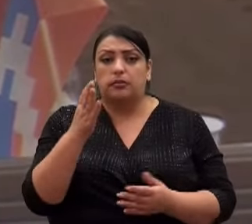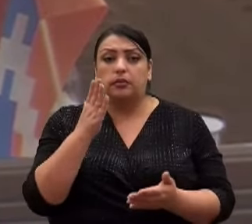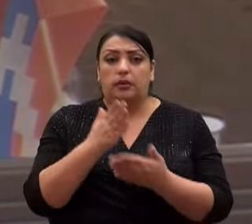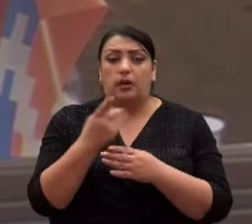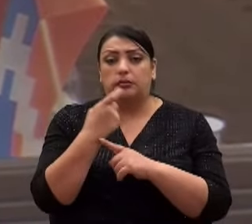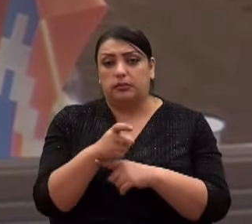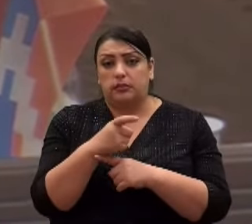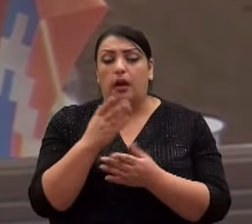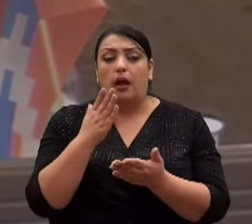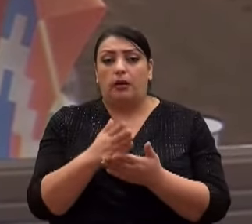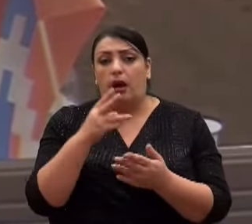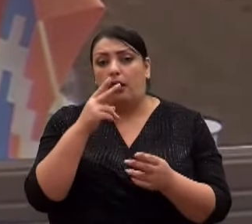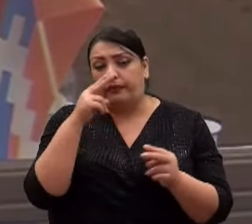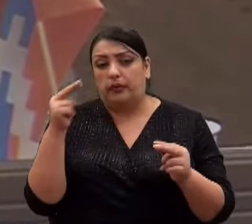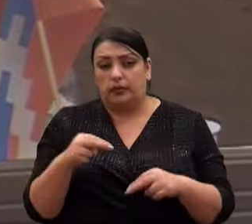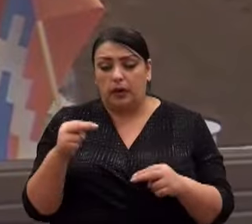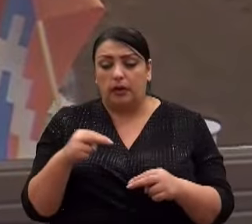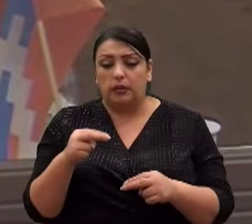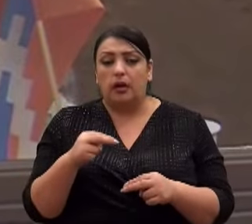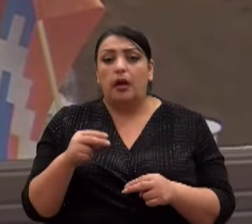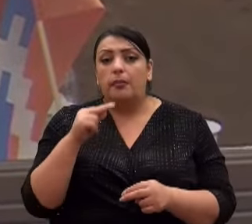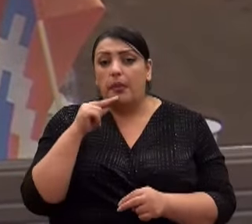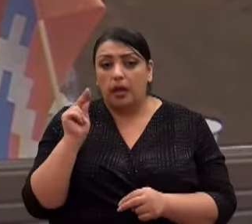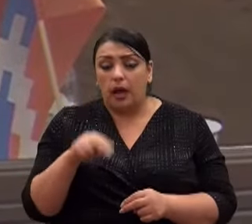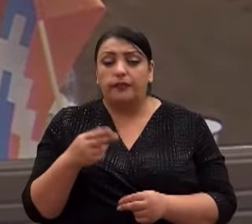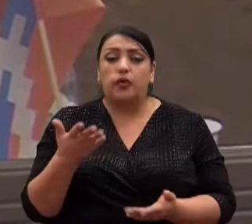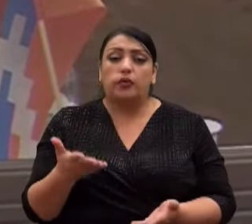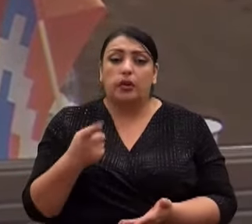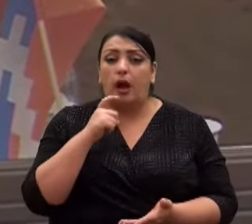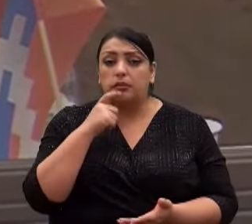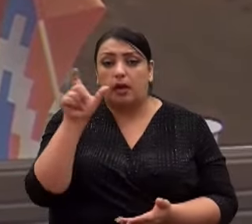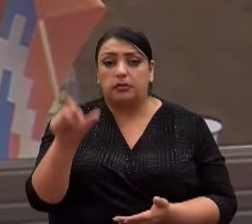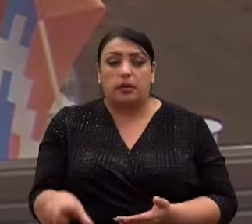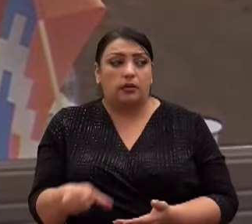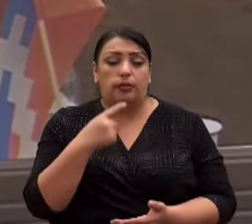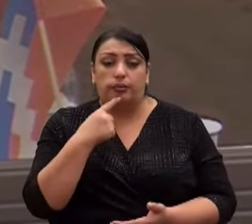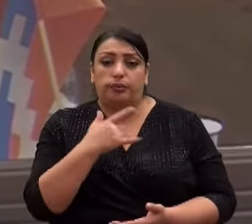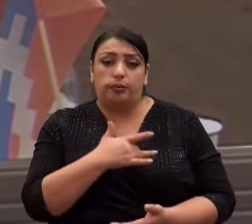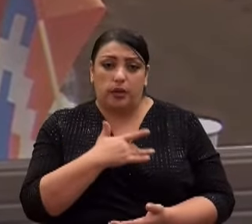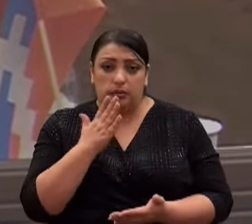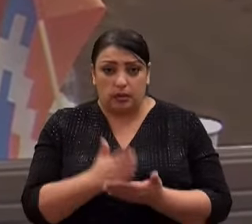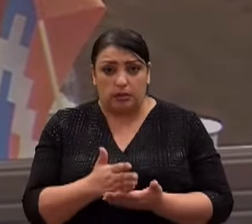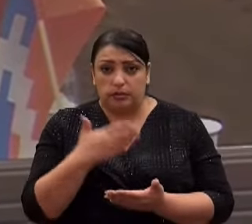կան վկայություններ, մեղադրյալ կա թե ոչ, կասկածյալ կա թե ոչ, լավ,